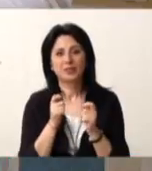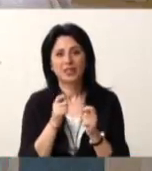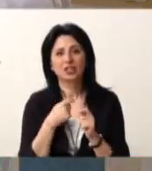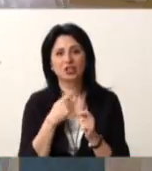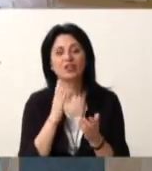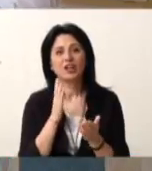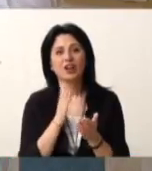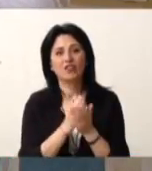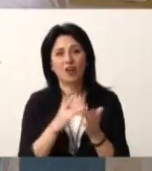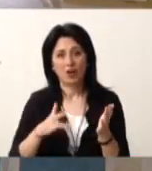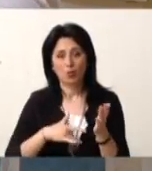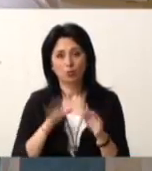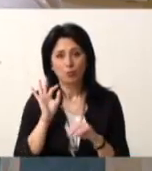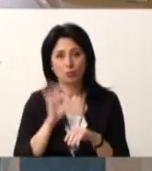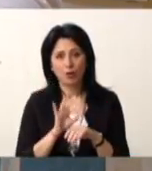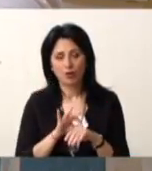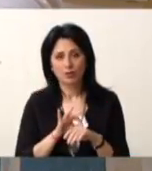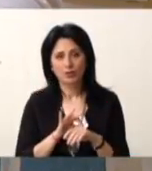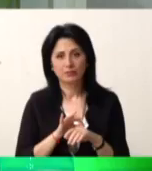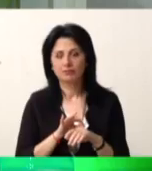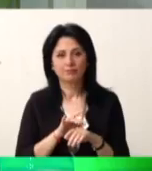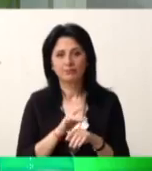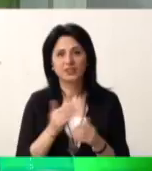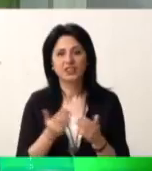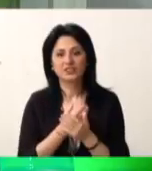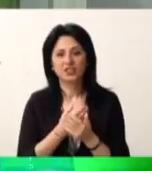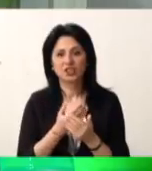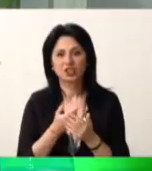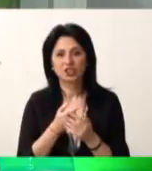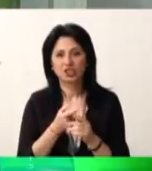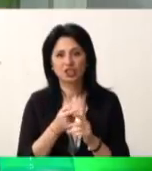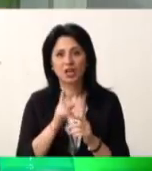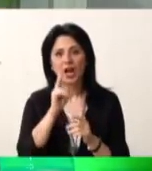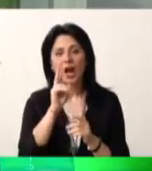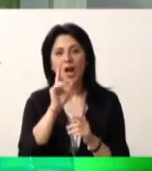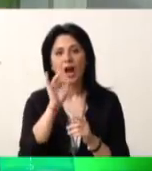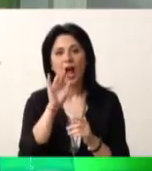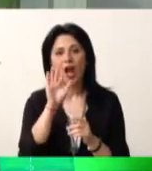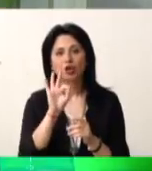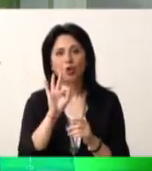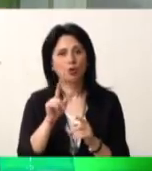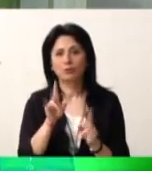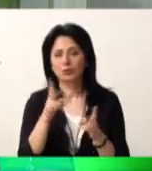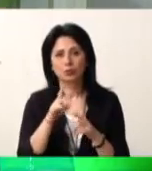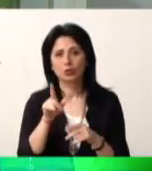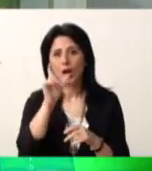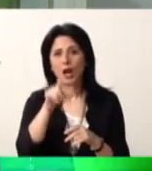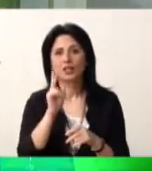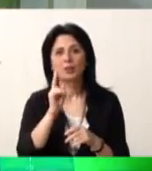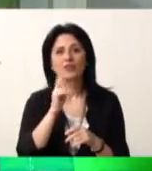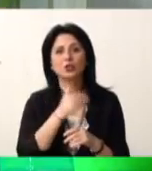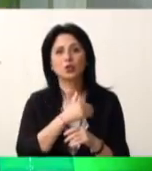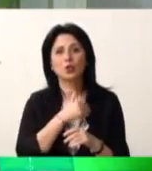ჩვენ გვაქვს ლორწოვანზე პრობლემები, არ არის მიზანშეწონილი ქატოს მოხმარება, სხვათაშორის იმ ადამიანების აყურადღებო თუ ამბობ,